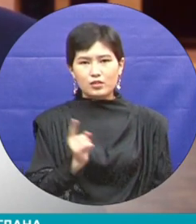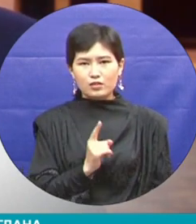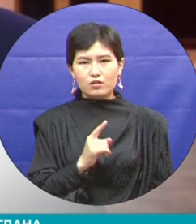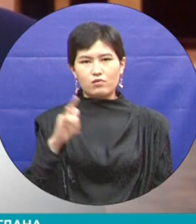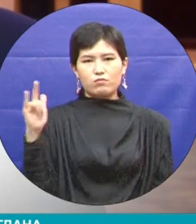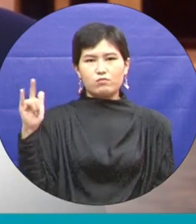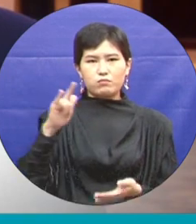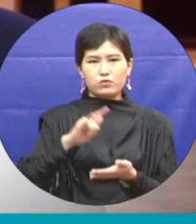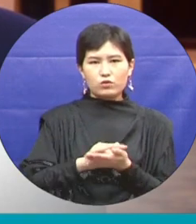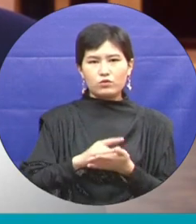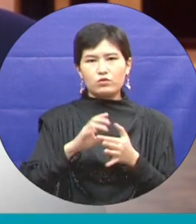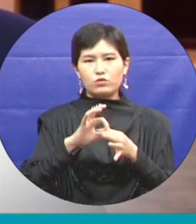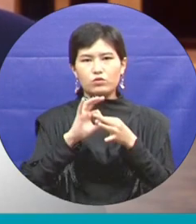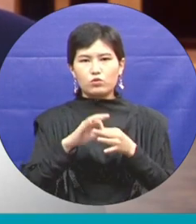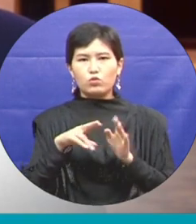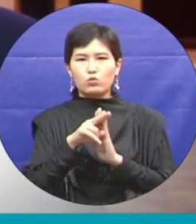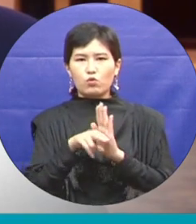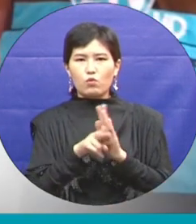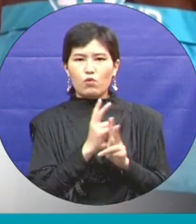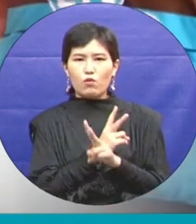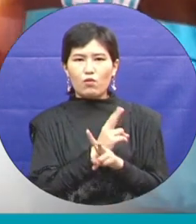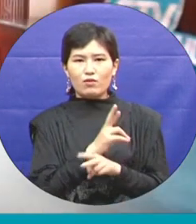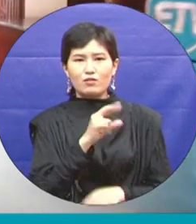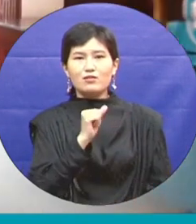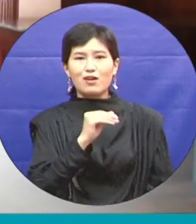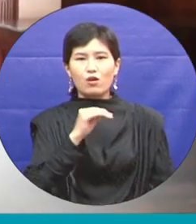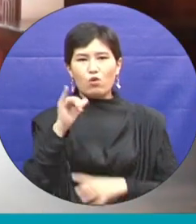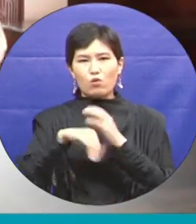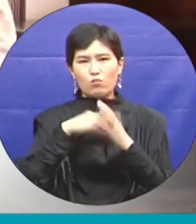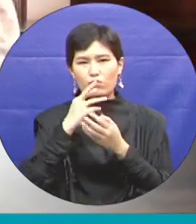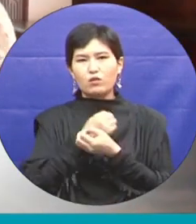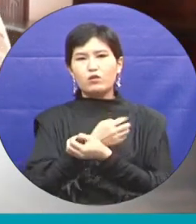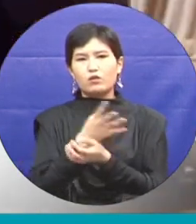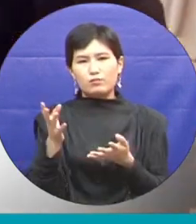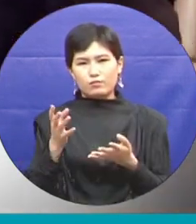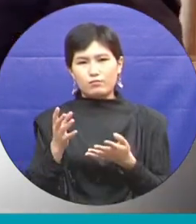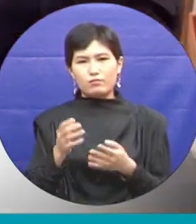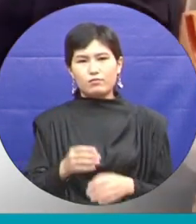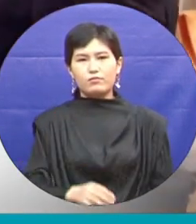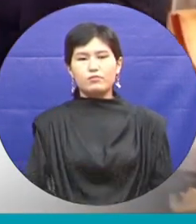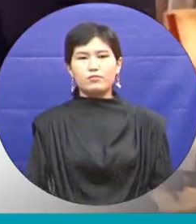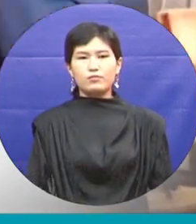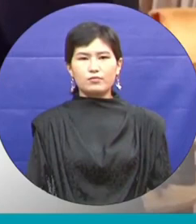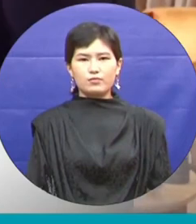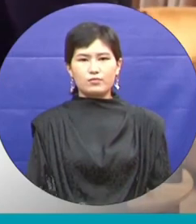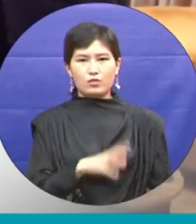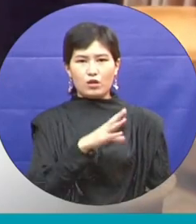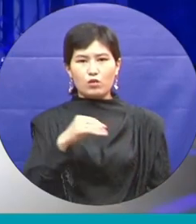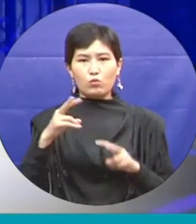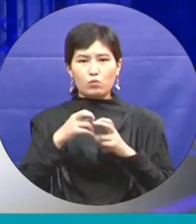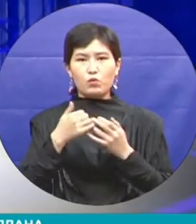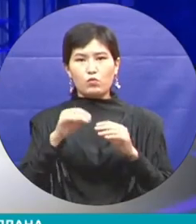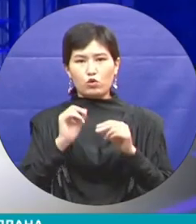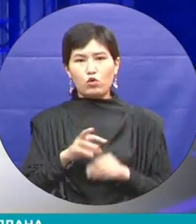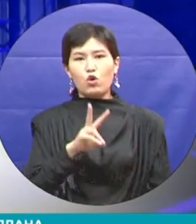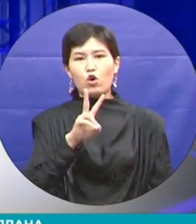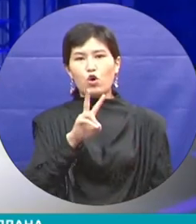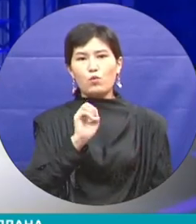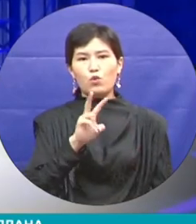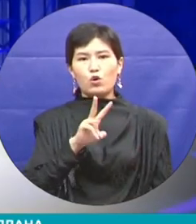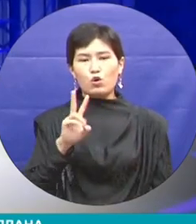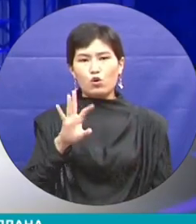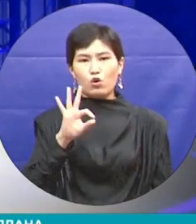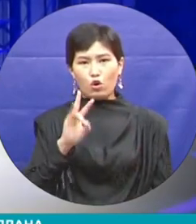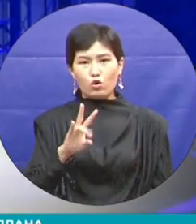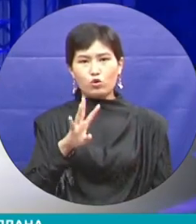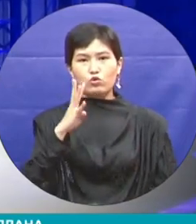холбоо бүхий бодлогын хүрээний асуудлуудыг бид нар олон улсад зарлж байгаа. Үүгээрээ онцлог гэж бас ойлгож харж байна. Ерөн зүгээр 2022